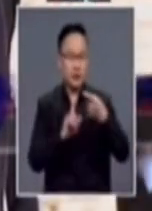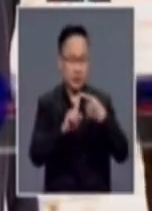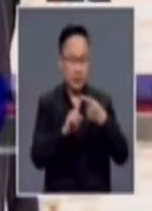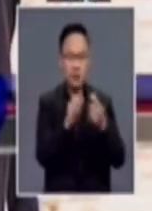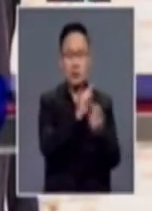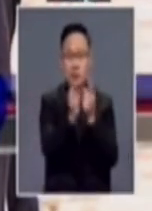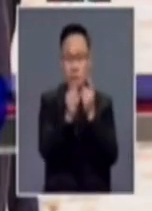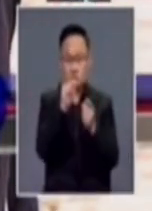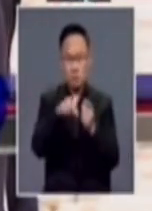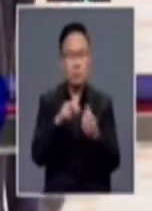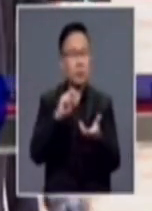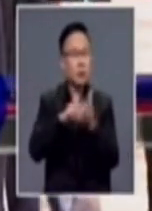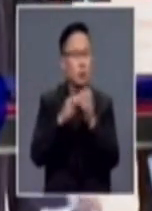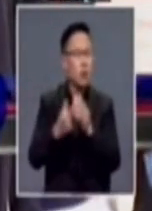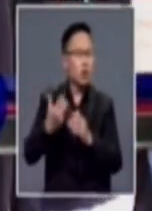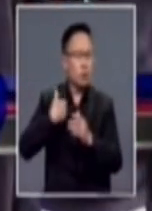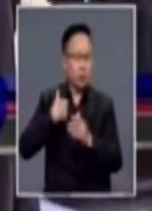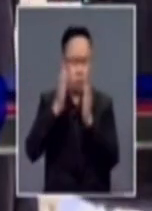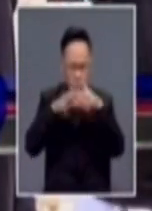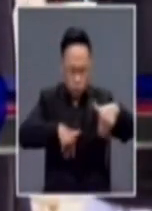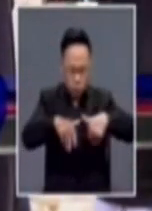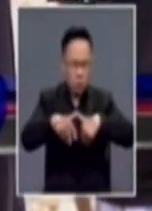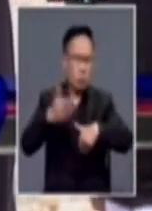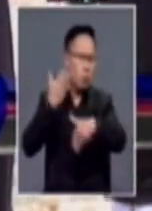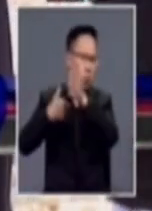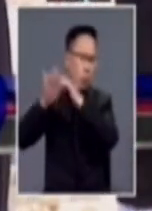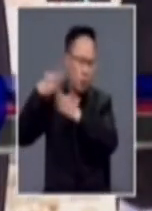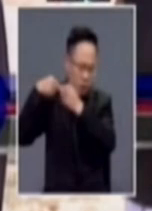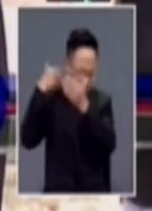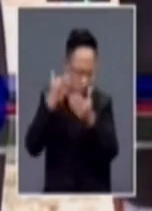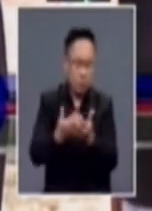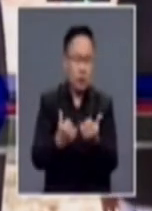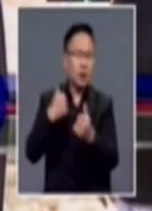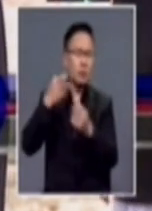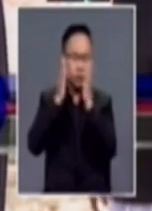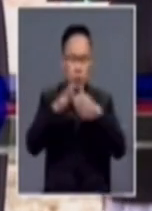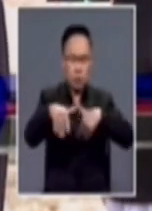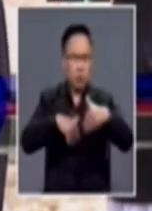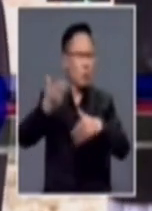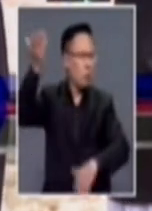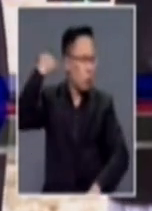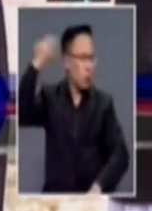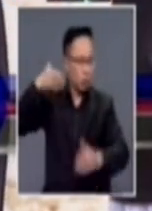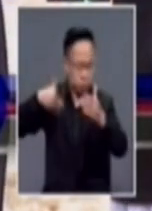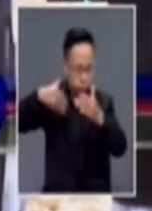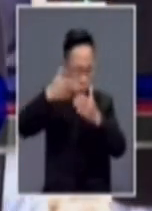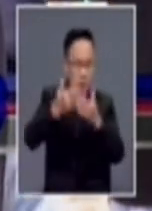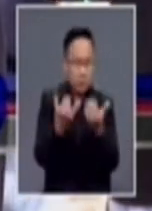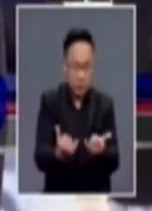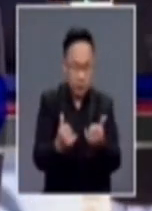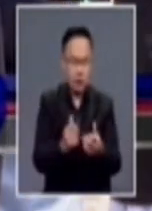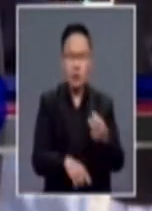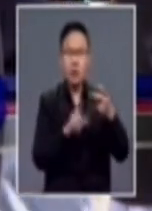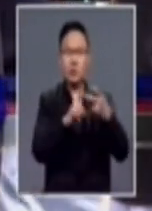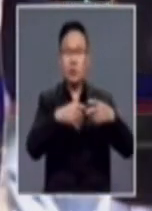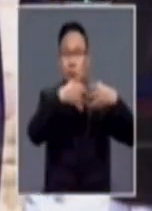ก็เป็นชุมชนเก่าแก่นะครับด้านอุตสาหกรรมเรามีอุตสาหกรรมประเภทไฮเทคนะครับกว่า